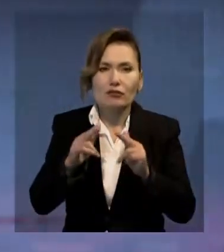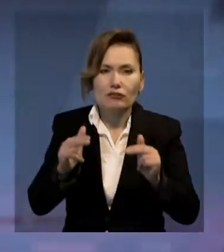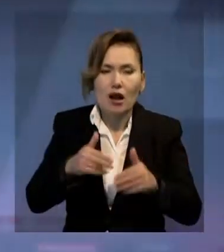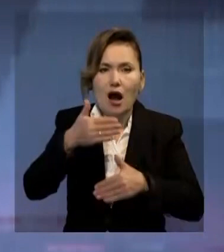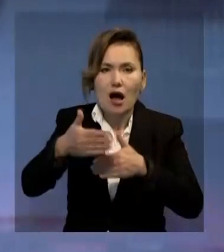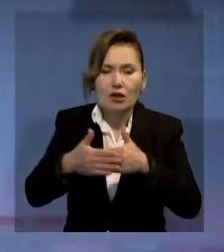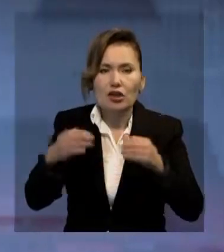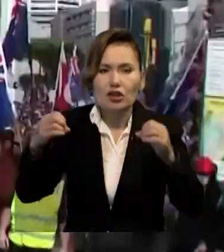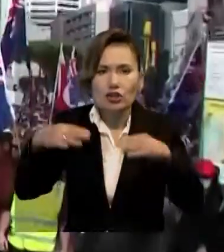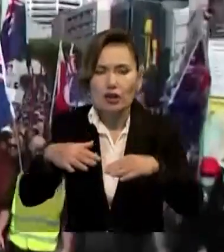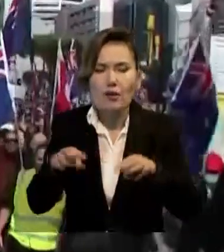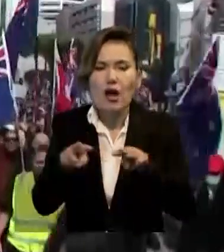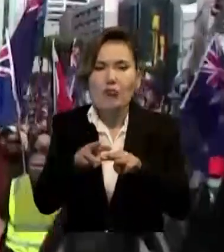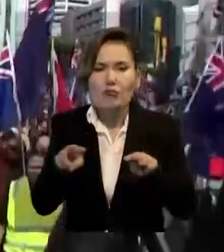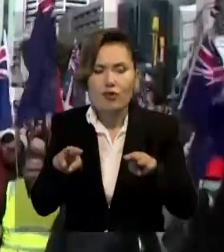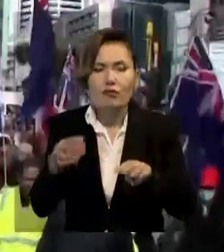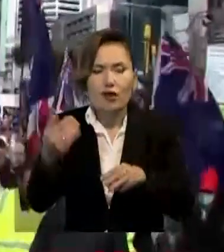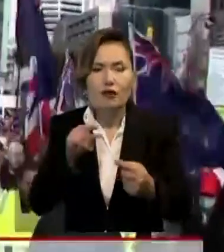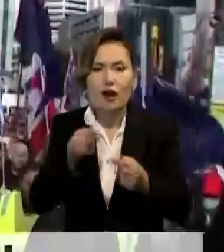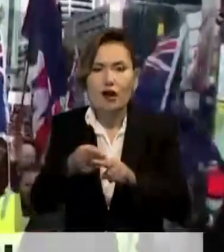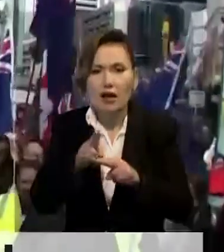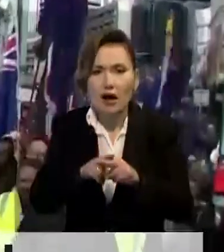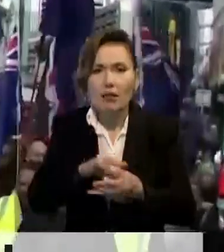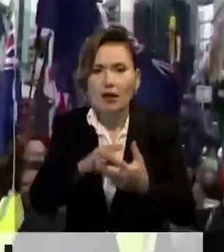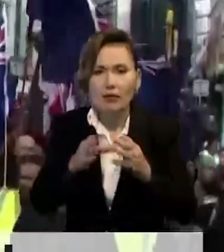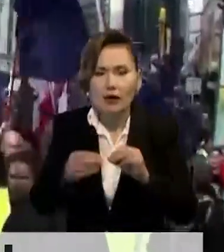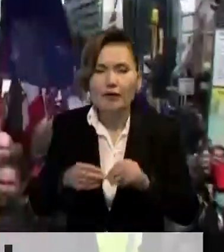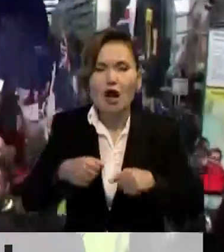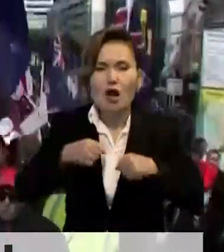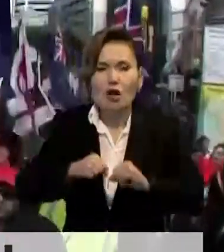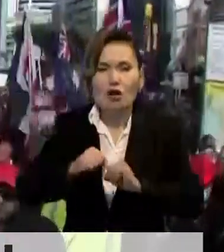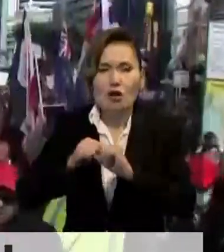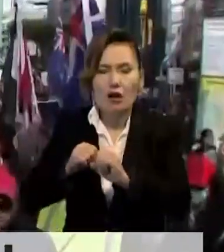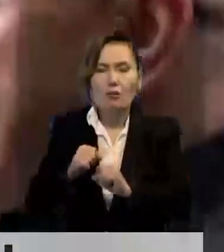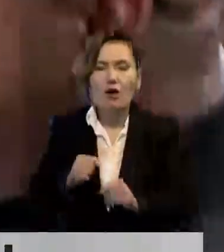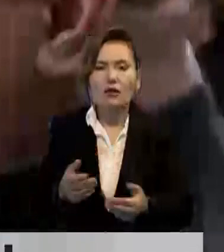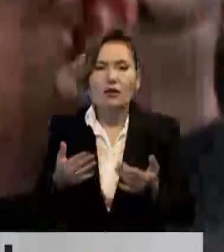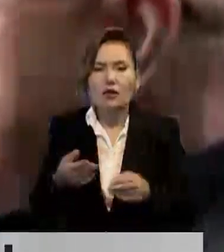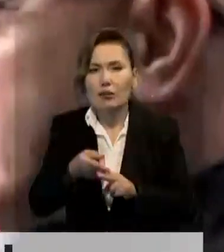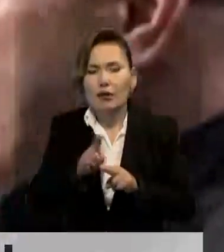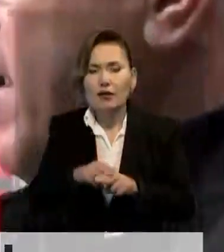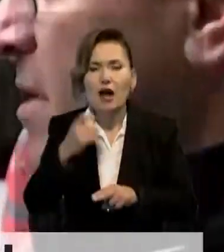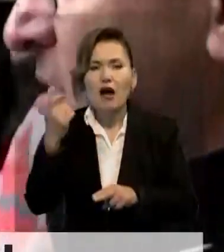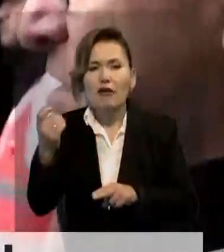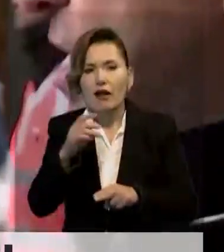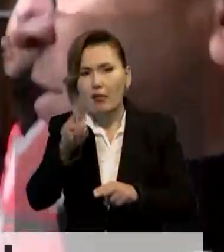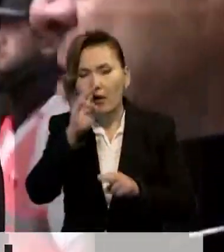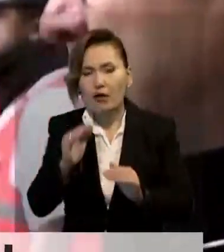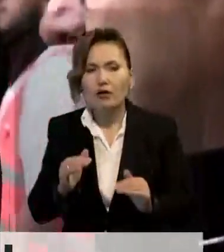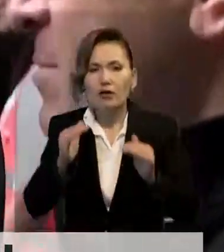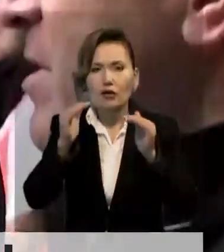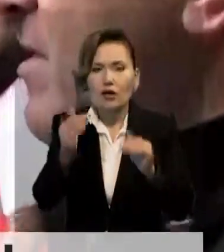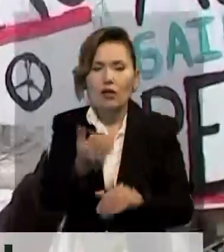жатқан реформаларға наразылық білдірді. Бостандық және құқық коалициясы ұйымдастырған акция фермерлерге қатысты